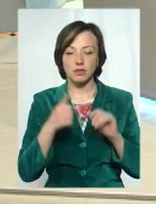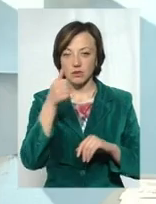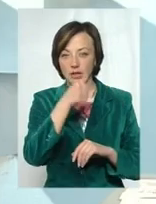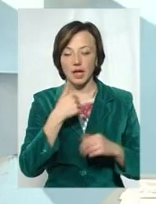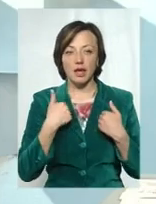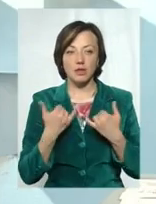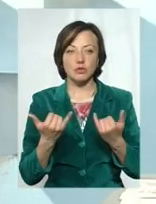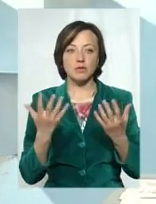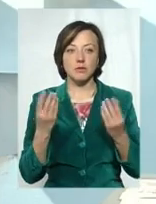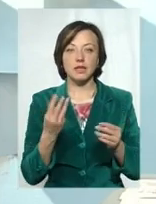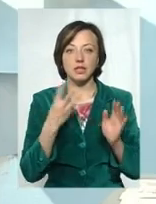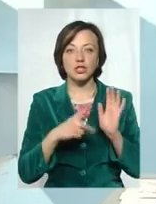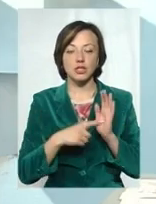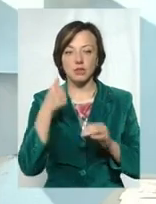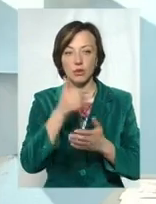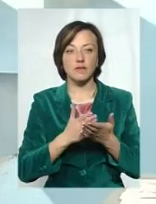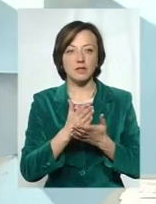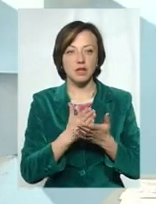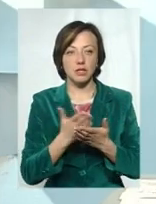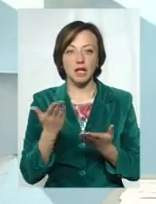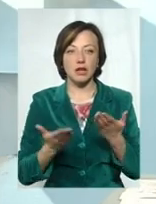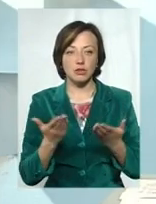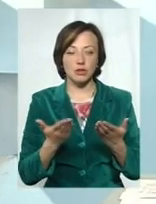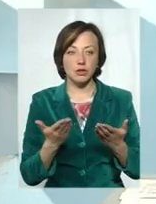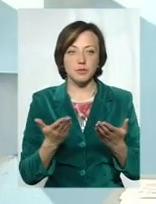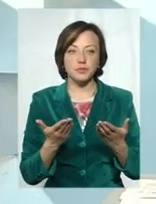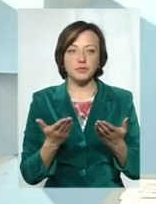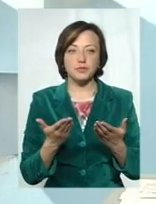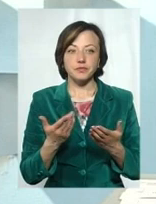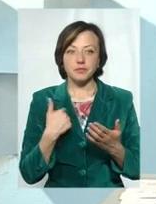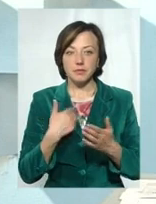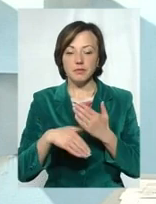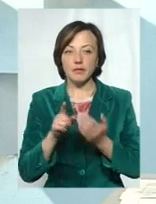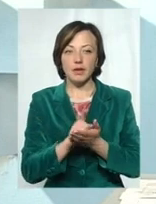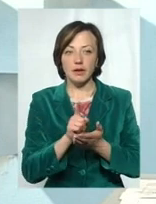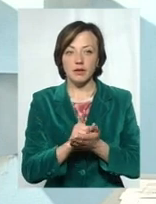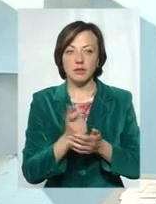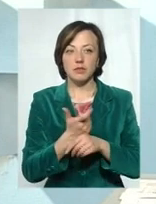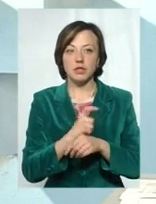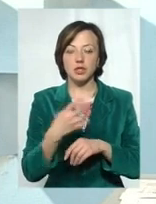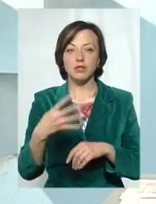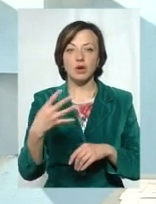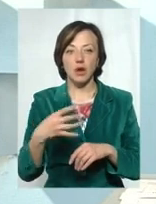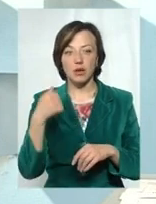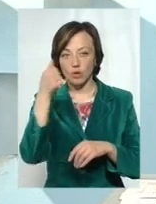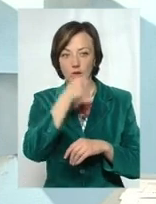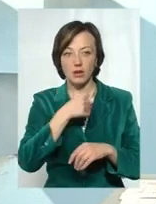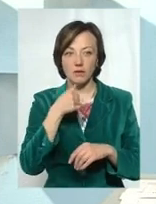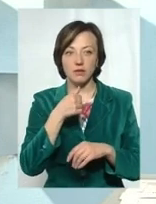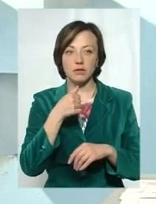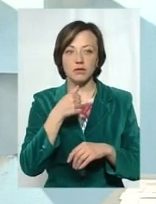я на сьогодні маю 36 років стажу. Якщо коли буду виходити на пенсію, вже буду більше 40 мати цих років.